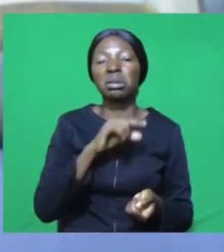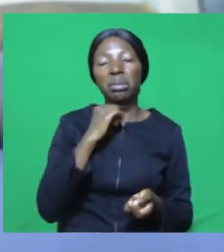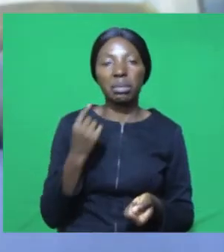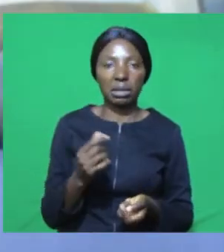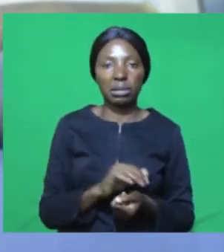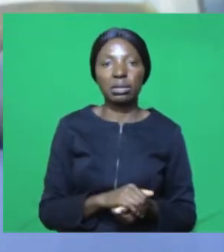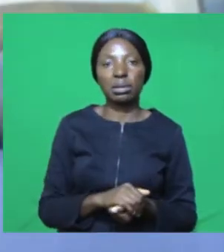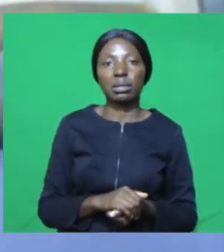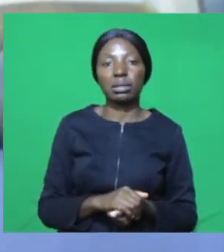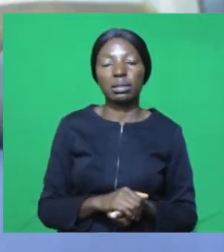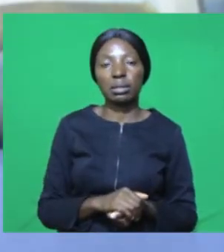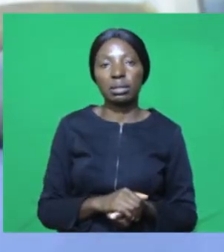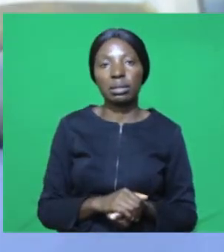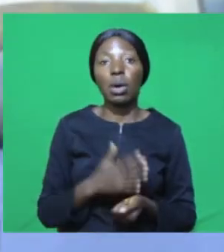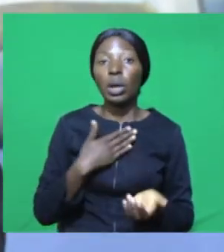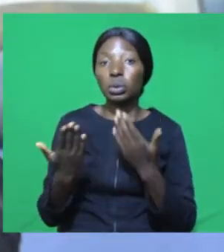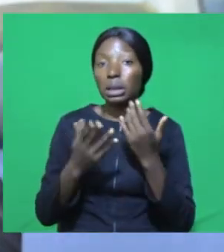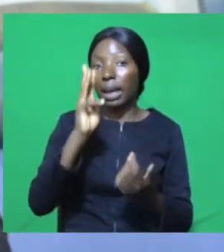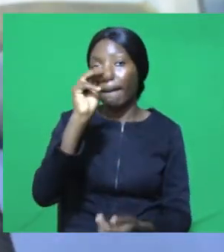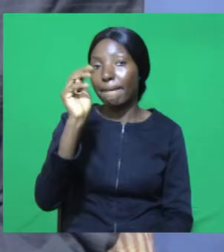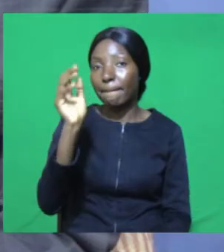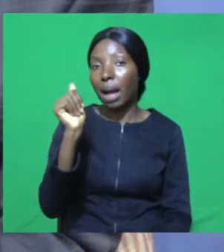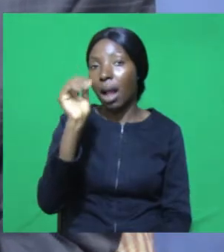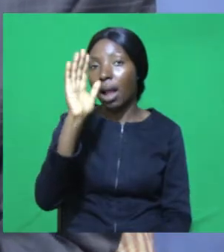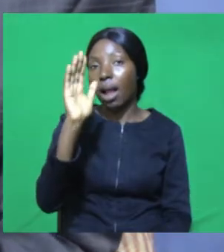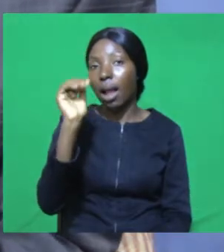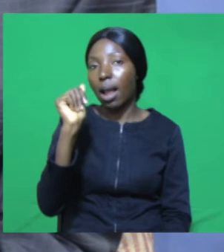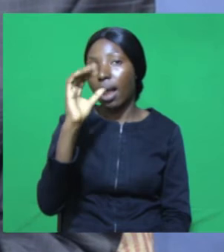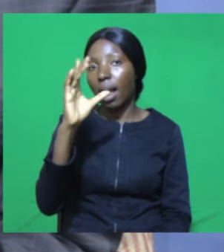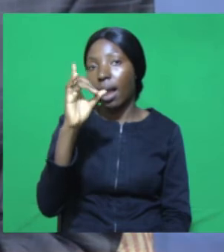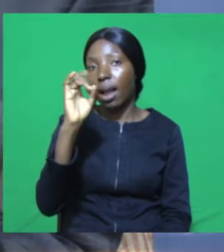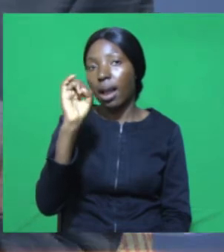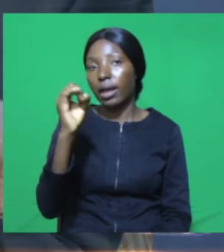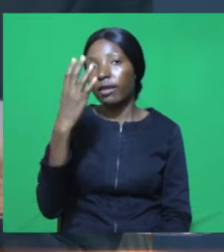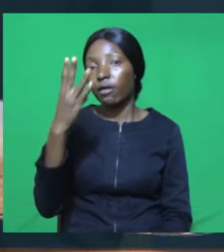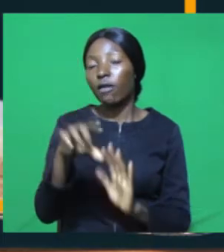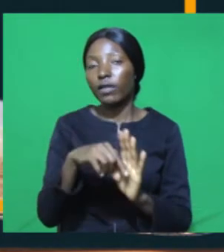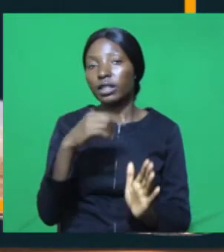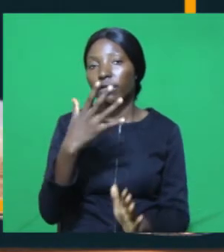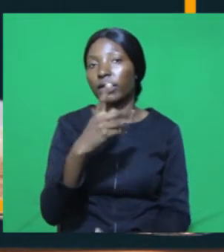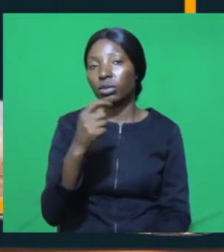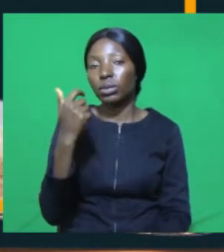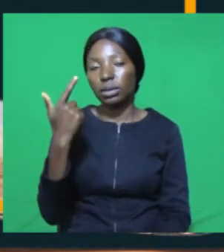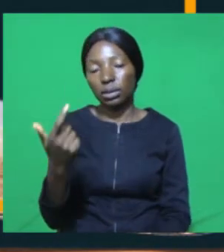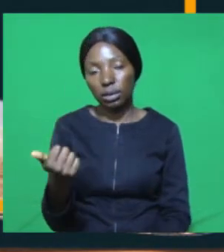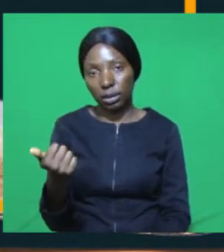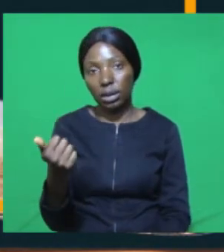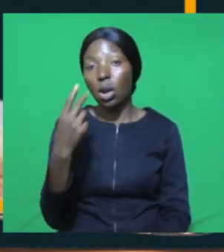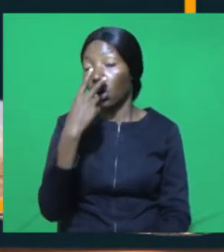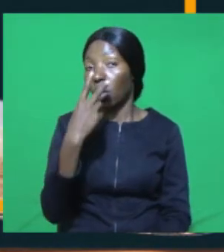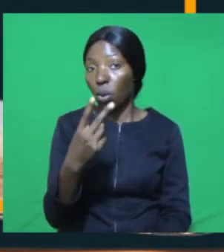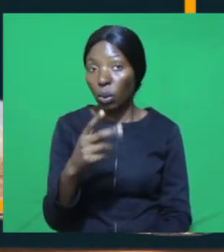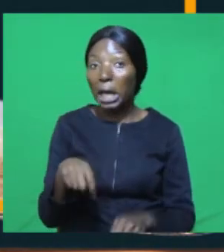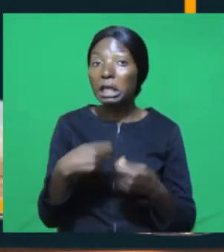nepeushe hati tumazvona ka Verenga Malakai chapter 4, verse 5 na 6. Malakai 4, verse 5 na 6. Tarirai